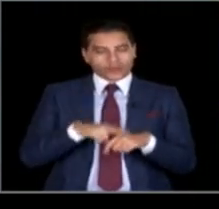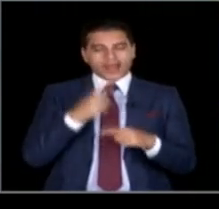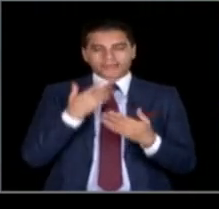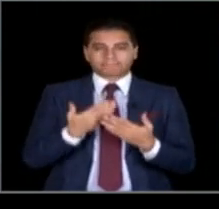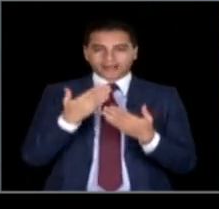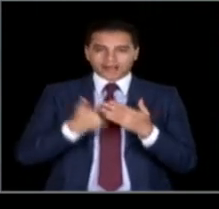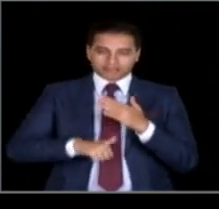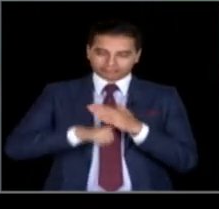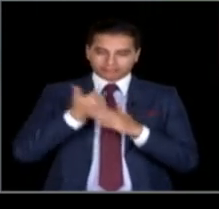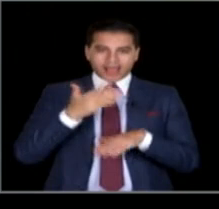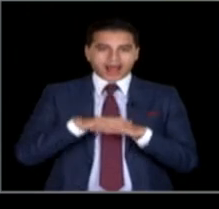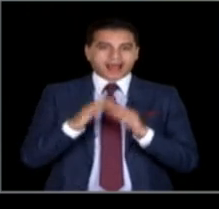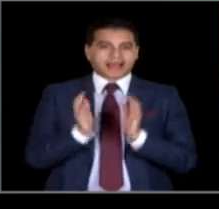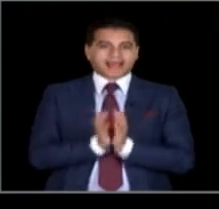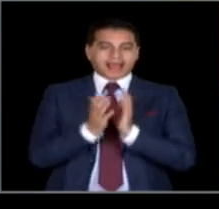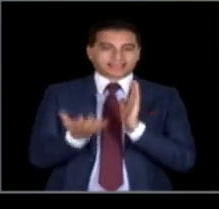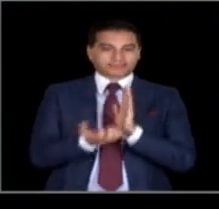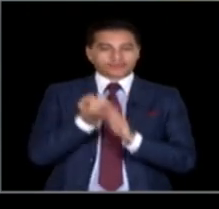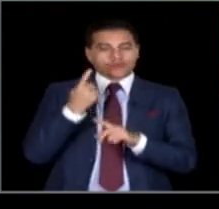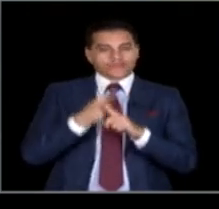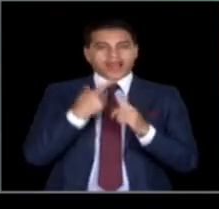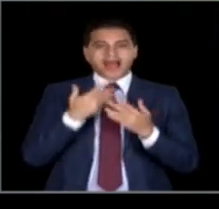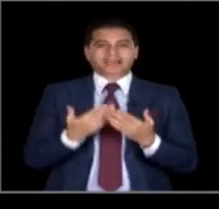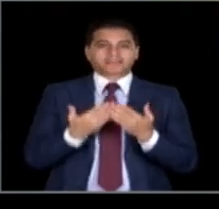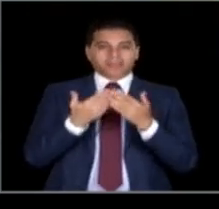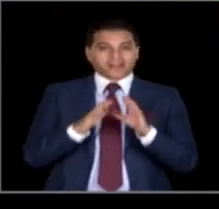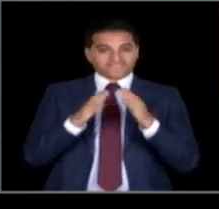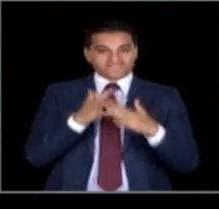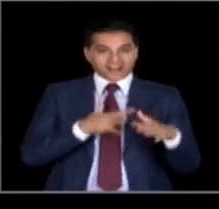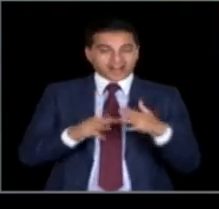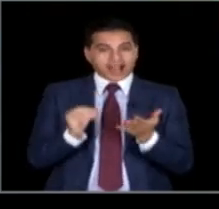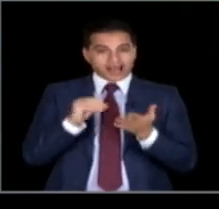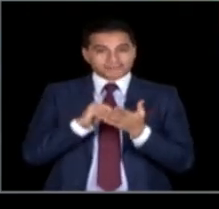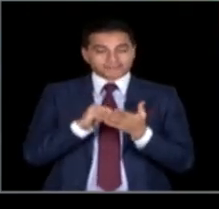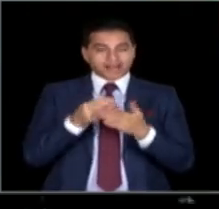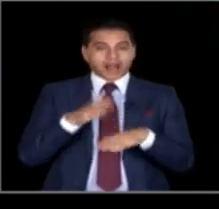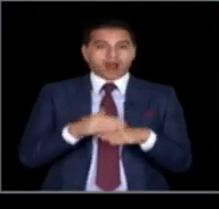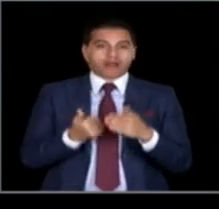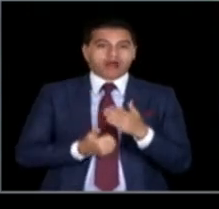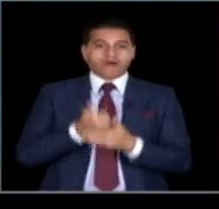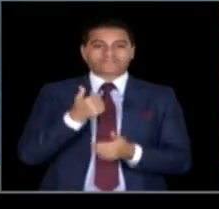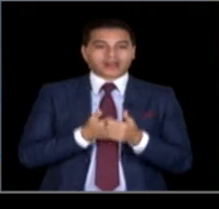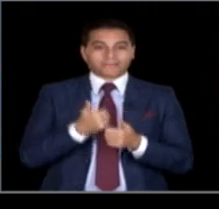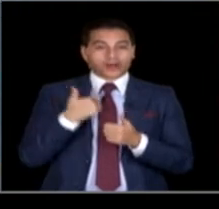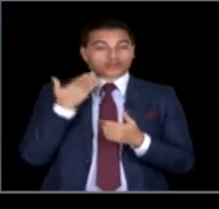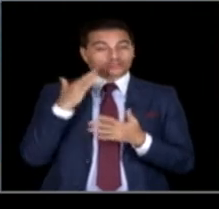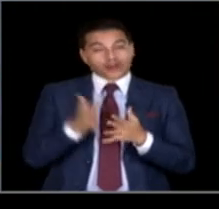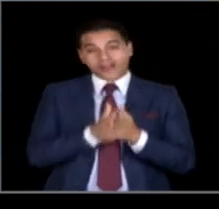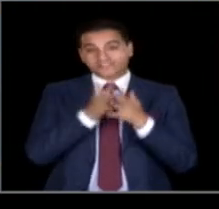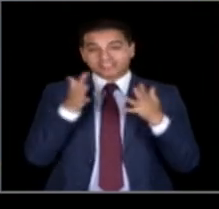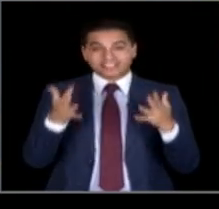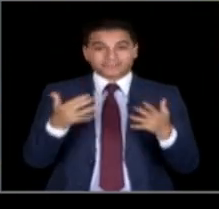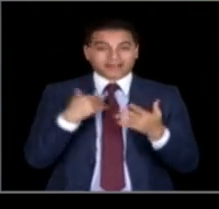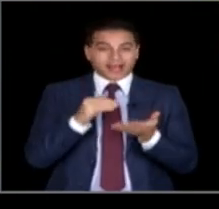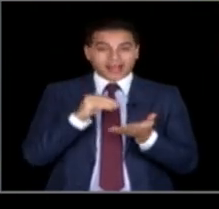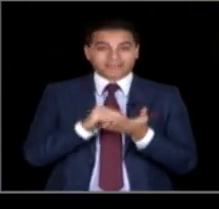نوصل للكاس، وأتمنى طبعاً إن حد من فريقنا يشارك في أحسن لاعب. كان ليا شرف كبير جداً إن